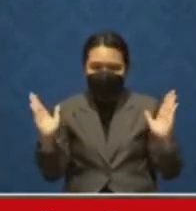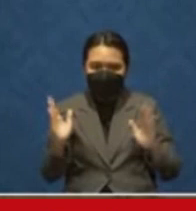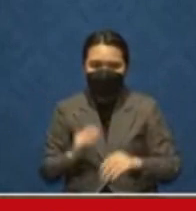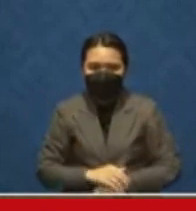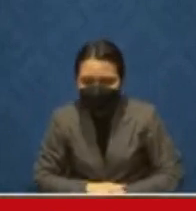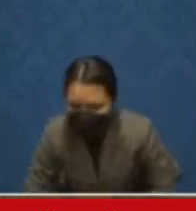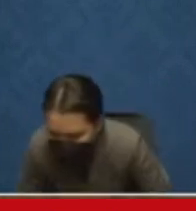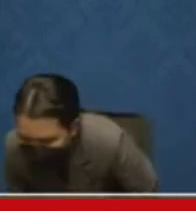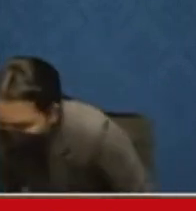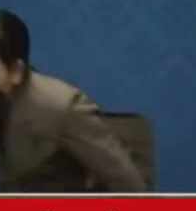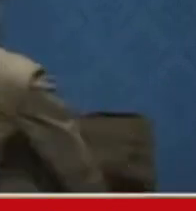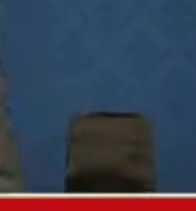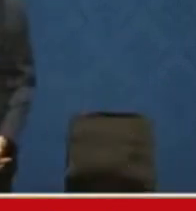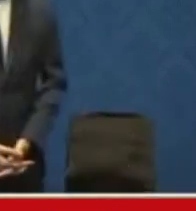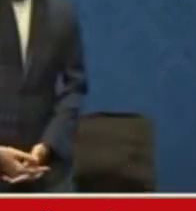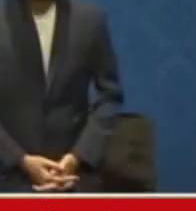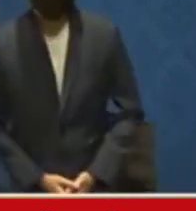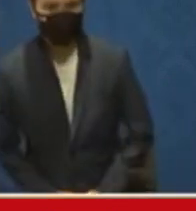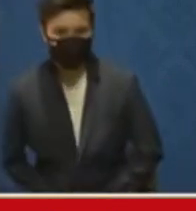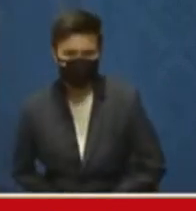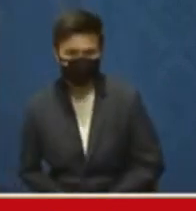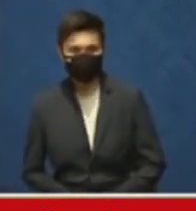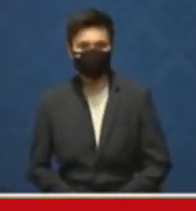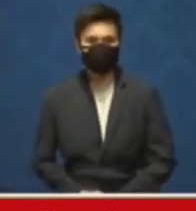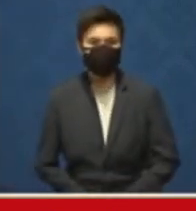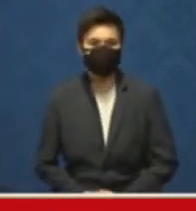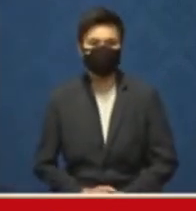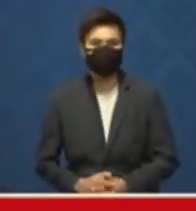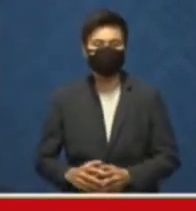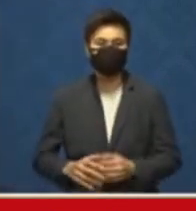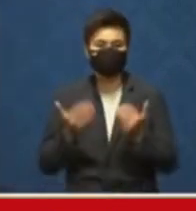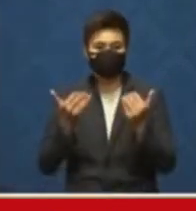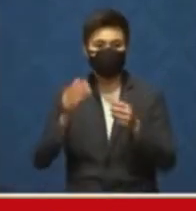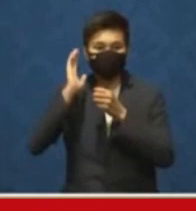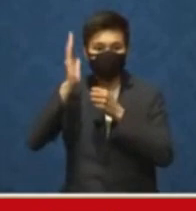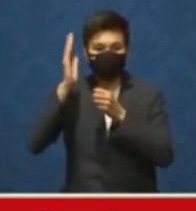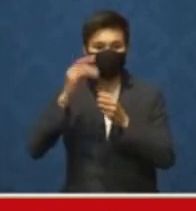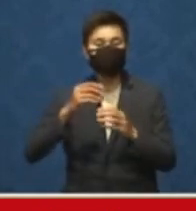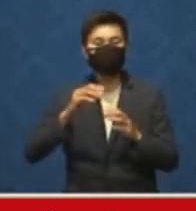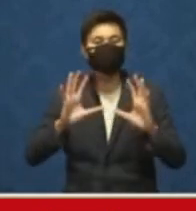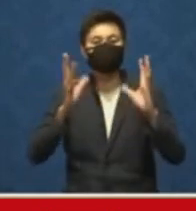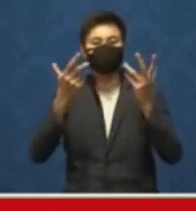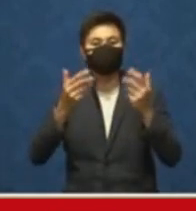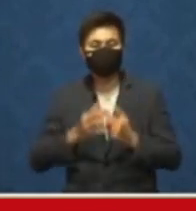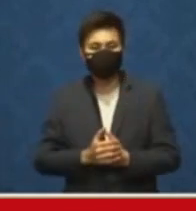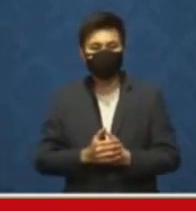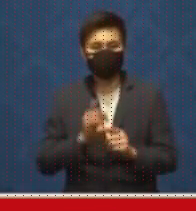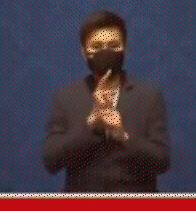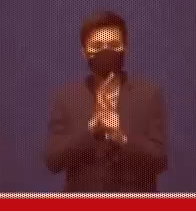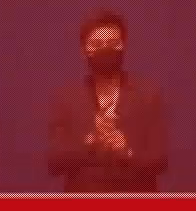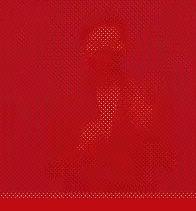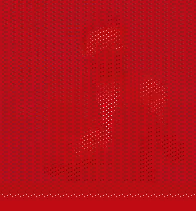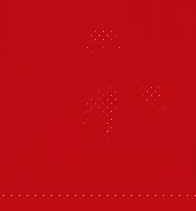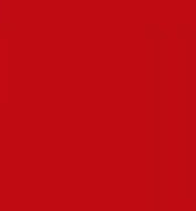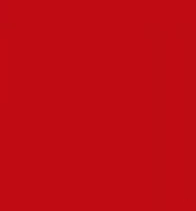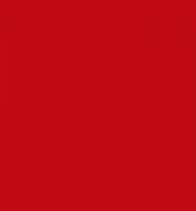โดยเฉพาะอย่างยิ่งท่านนายกรัฐมนตรีขอเดินถนัดแล้วก็ฟังเสียงประชาชนด้วยครับขอขอบพระคุณอย่างสูง